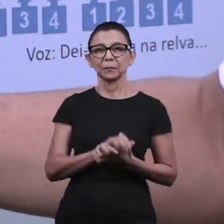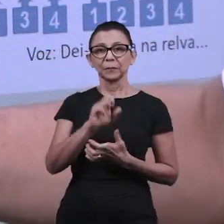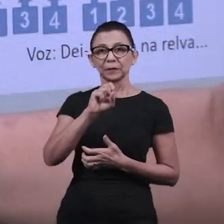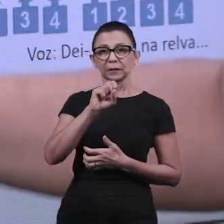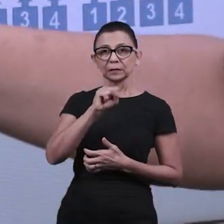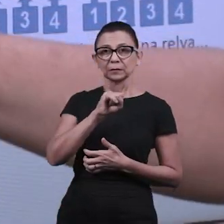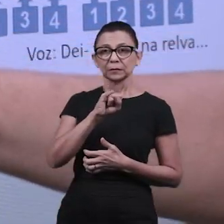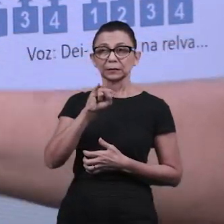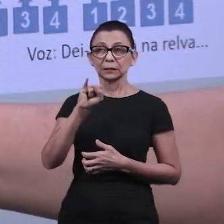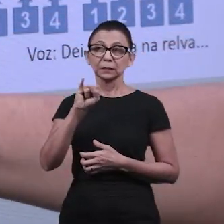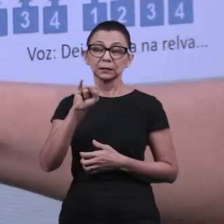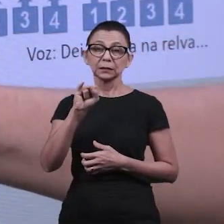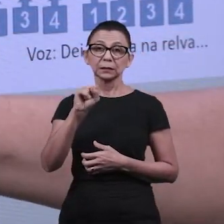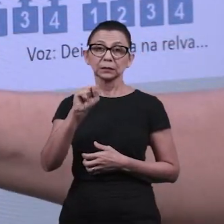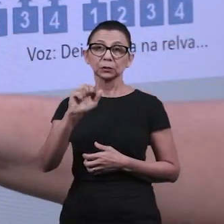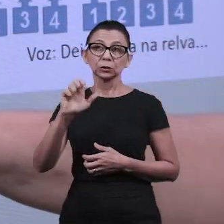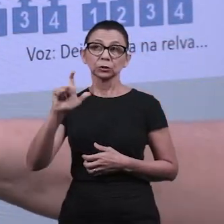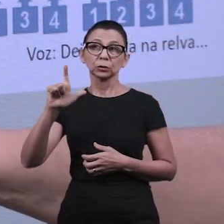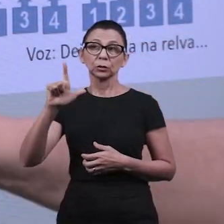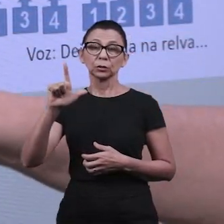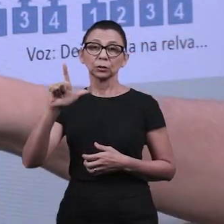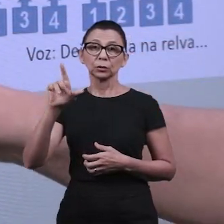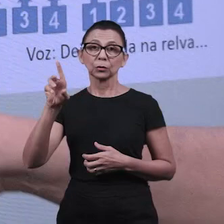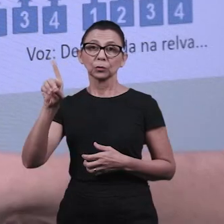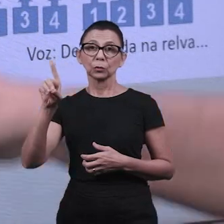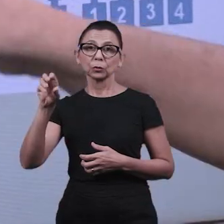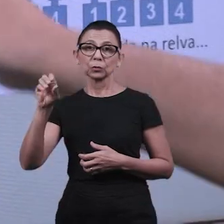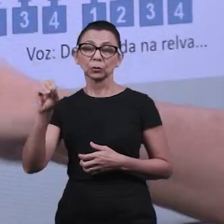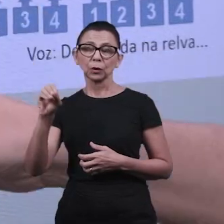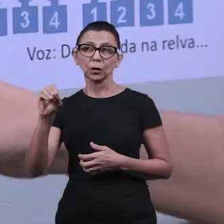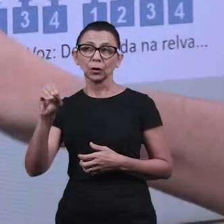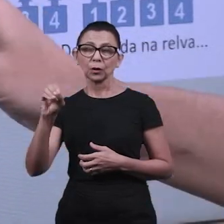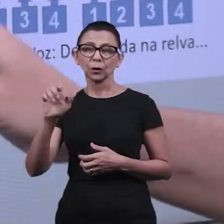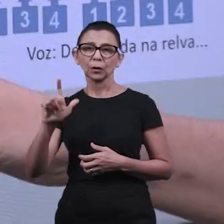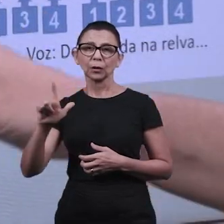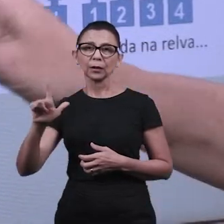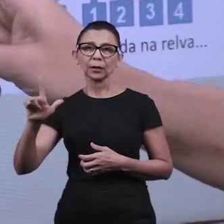la, mi, fa, la, si,